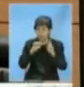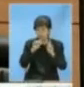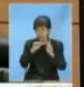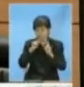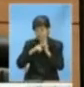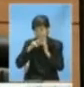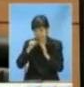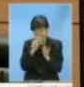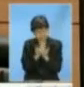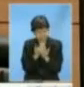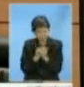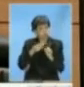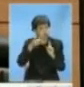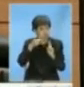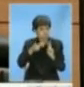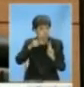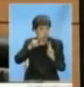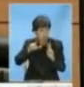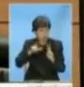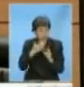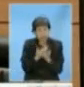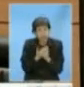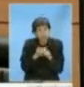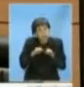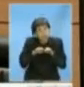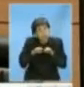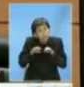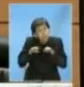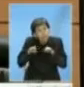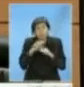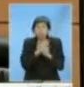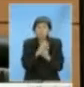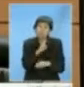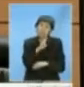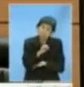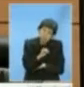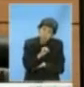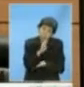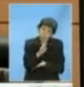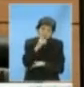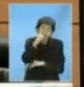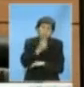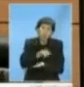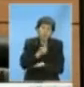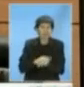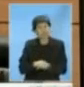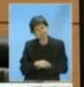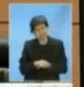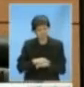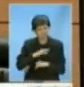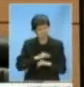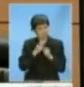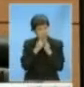ประมาณ 20,000กว่าล้านนั้นราคามันก็ยังยืนอยู่ที่ 76บาทเหมือนเดิมแสดงว่ามีความผิด